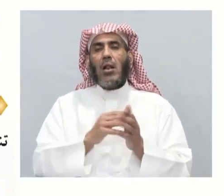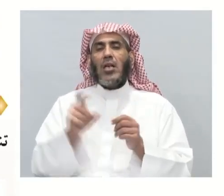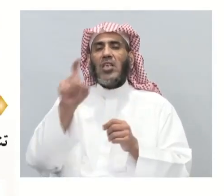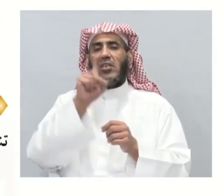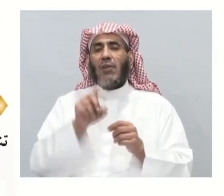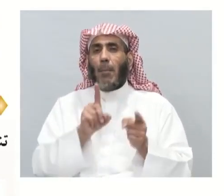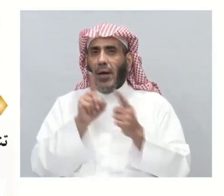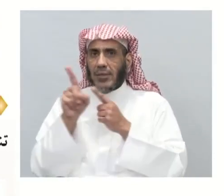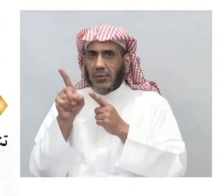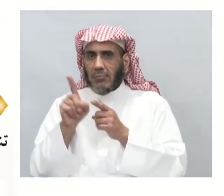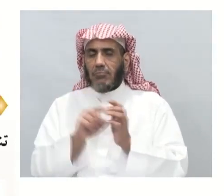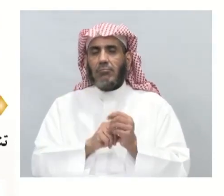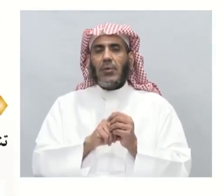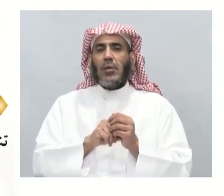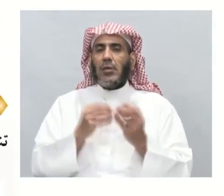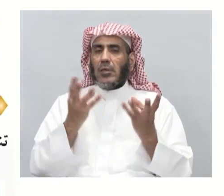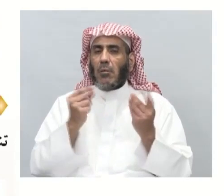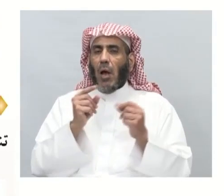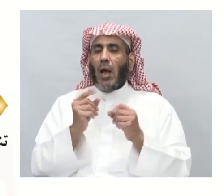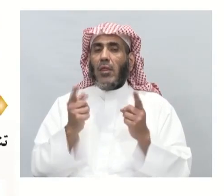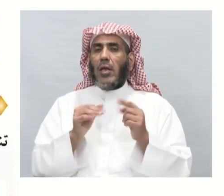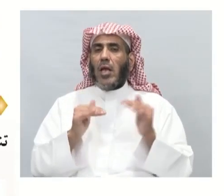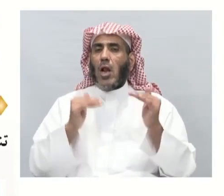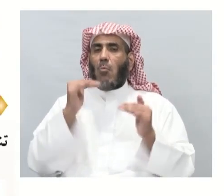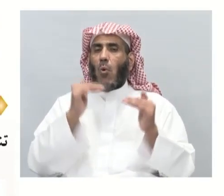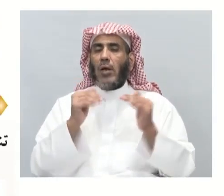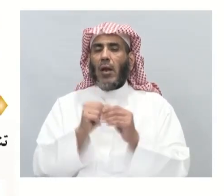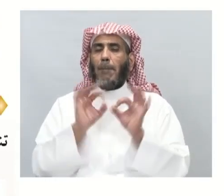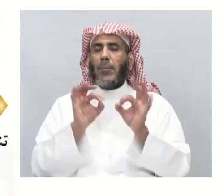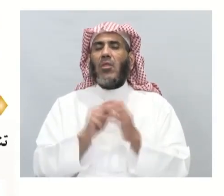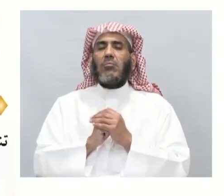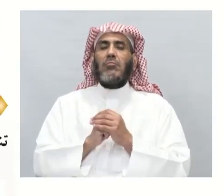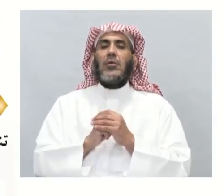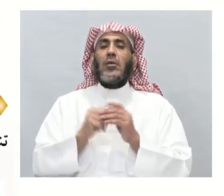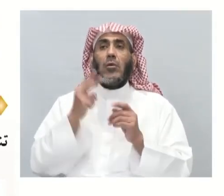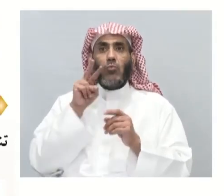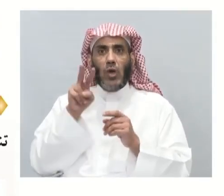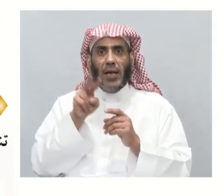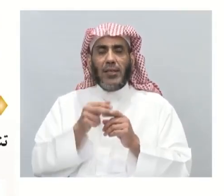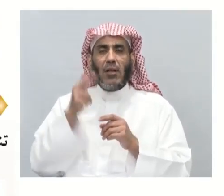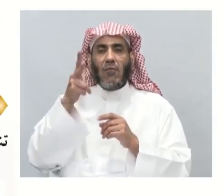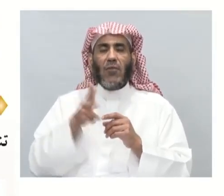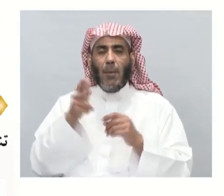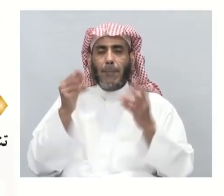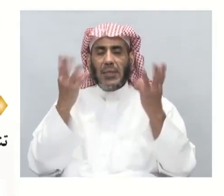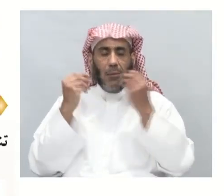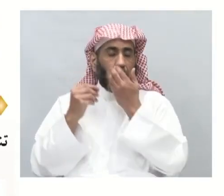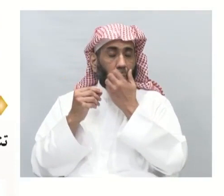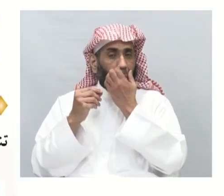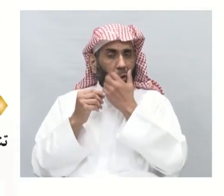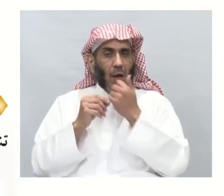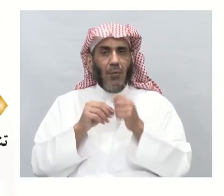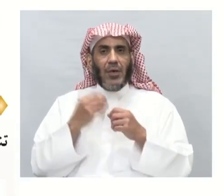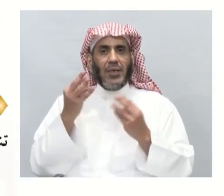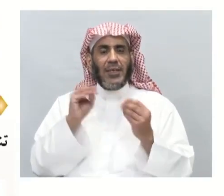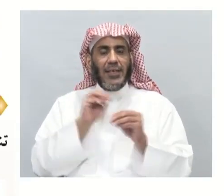اتمنى انك تحسب مثل هال المعادله وايضا ما حصل قبلها في مساله مشاهده الفيلم التعليمي ثم حكايه ما جاء